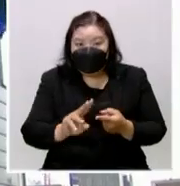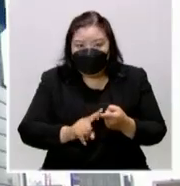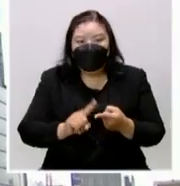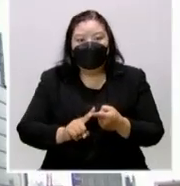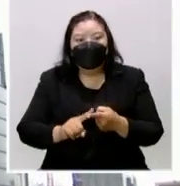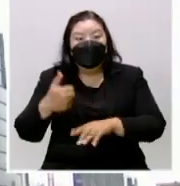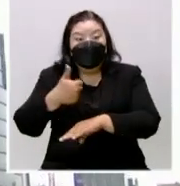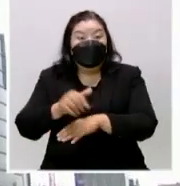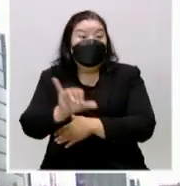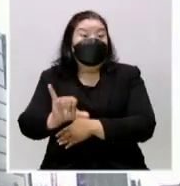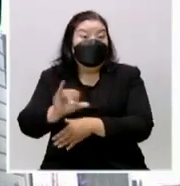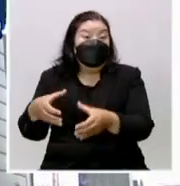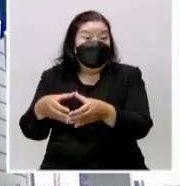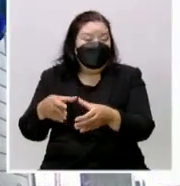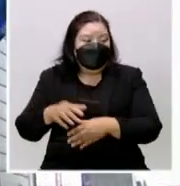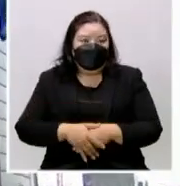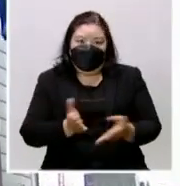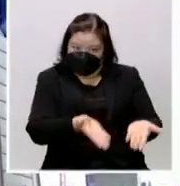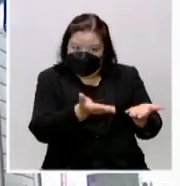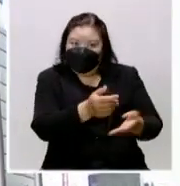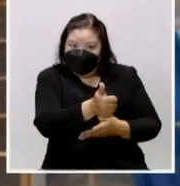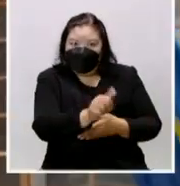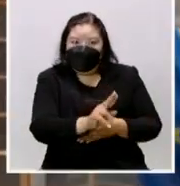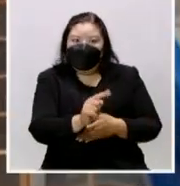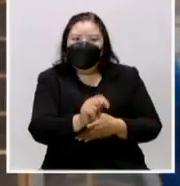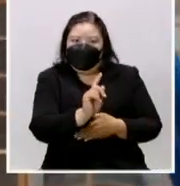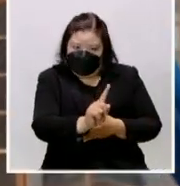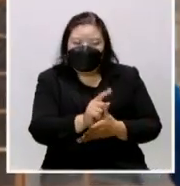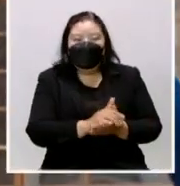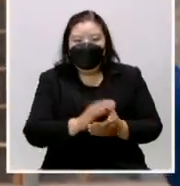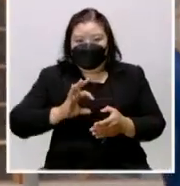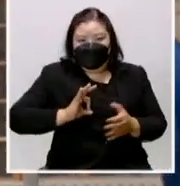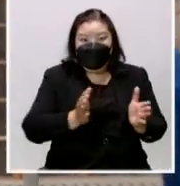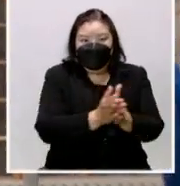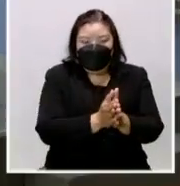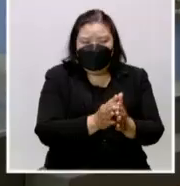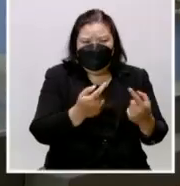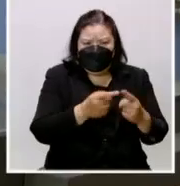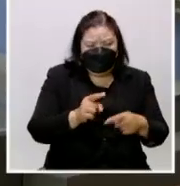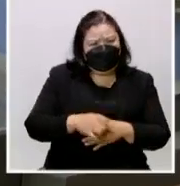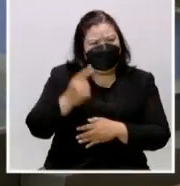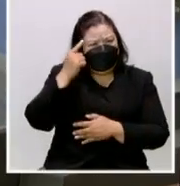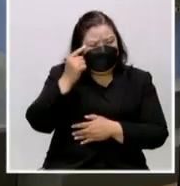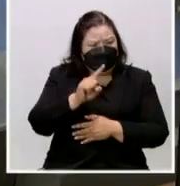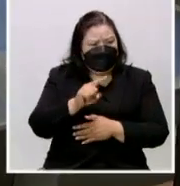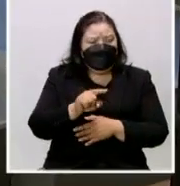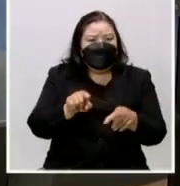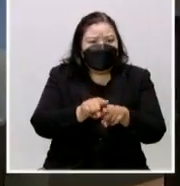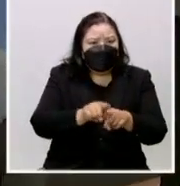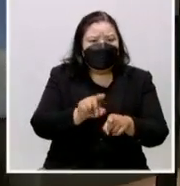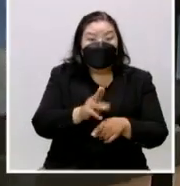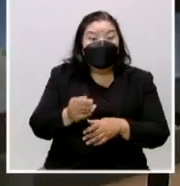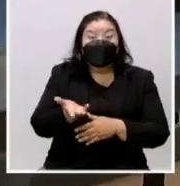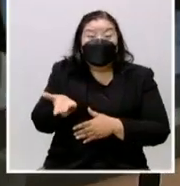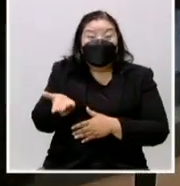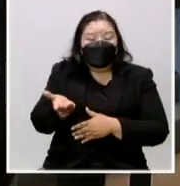ม้เกือบทั้งหมดจะสนับสนุนยูเครนต่อความขัดแย้งดังกล่าวนะคะแต่ก็ไม่ได้ตกลงตามข้อเรียกร้องของยูเครนที่ต้อง